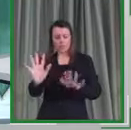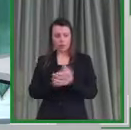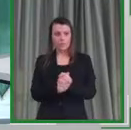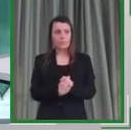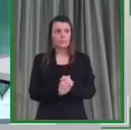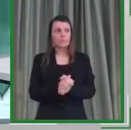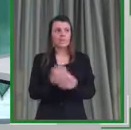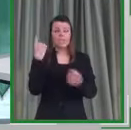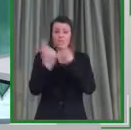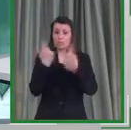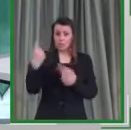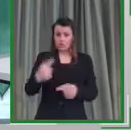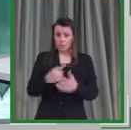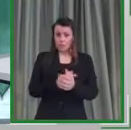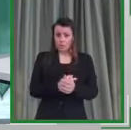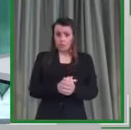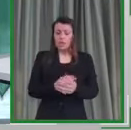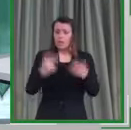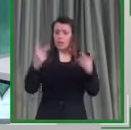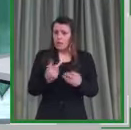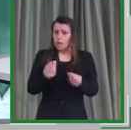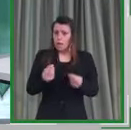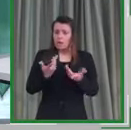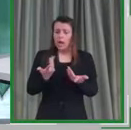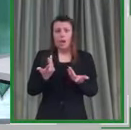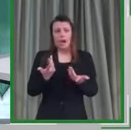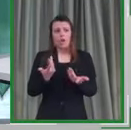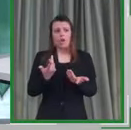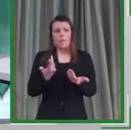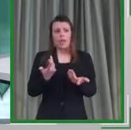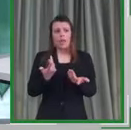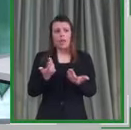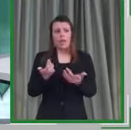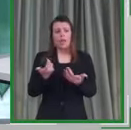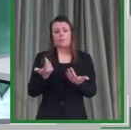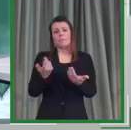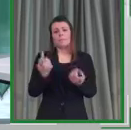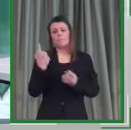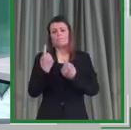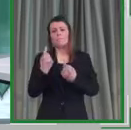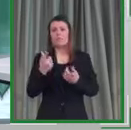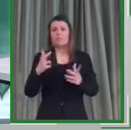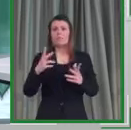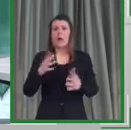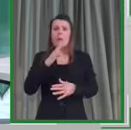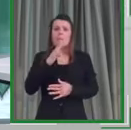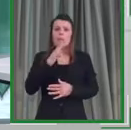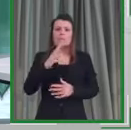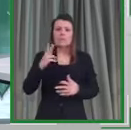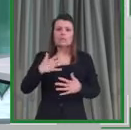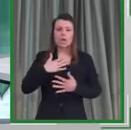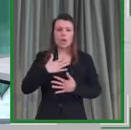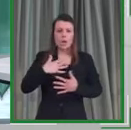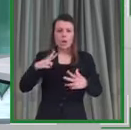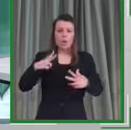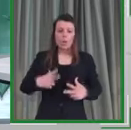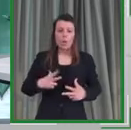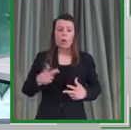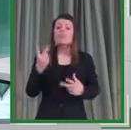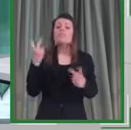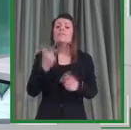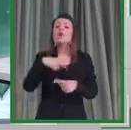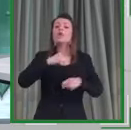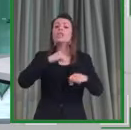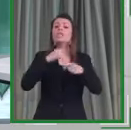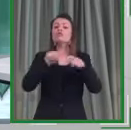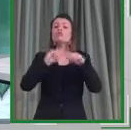molto anche confortante da un certo punto di vista perché la direzione generale dell'ospedale ha